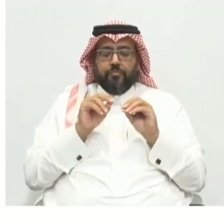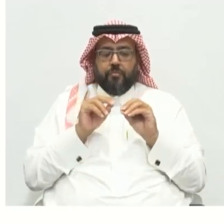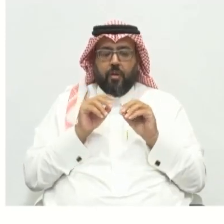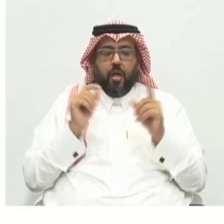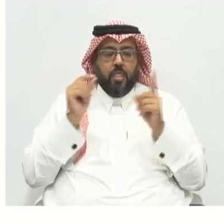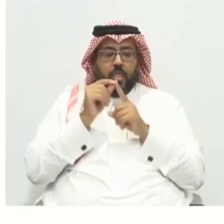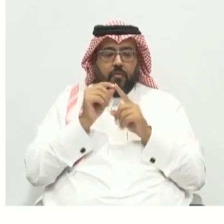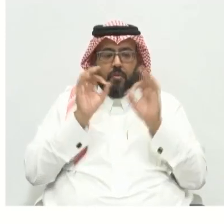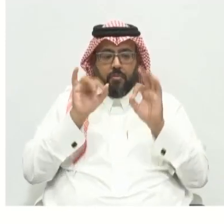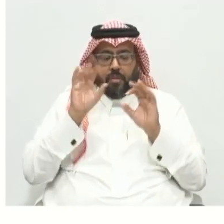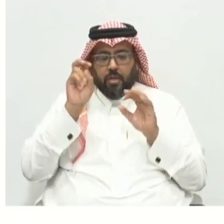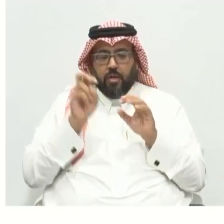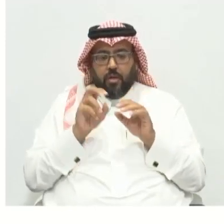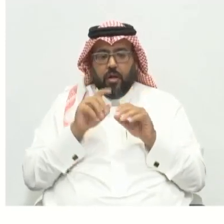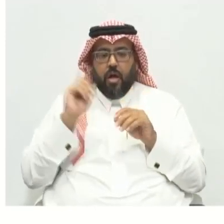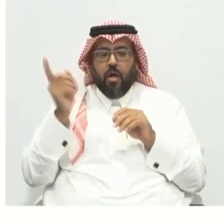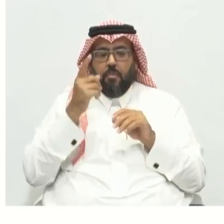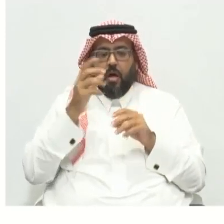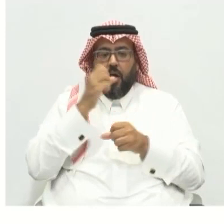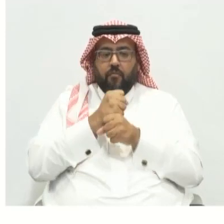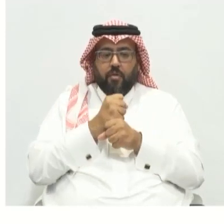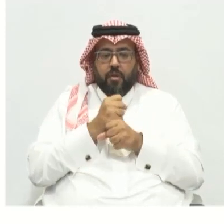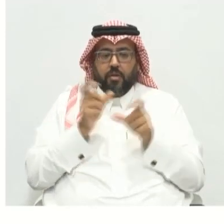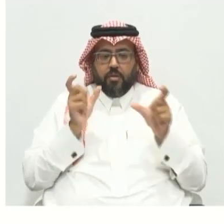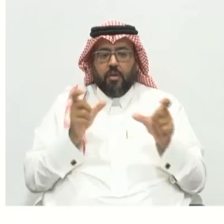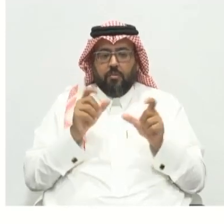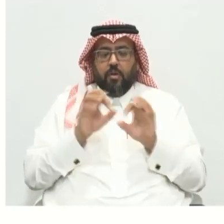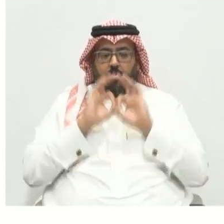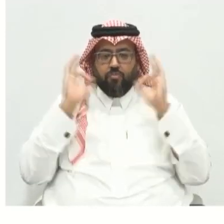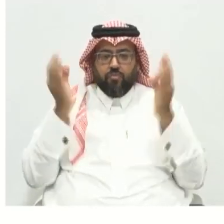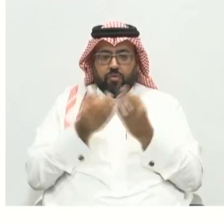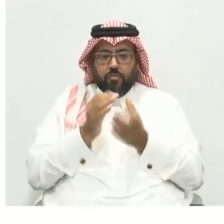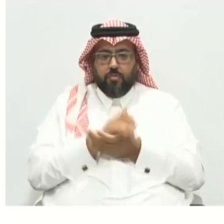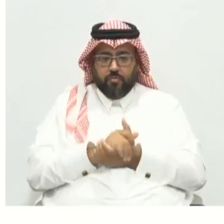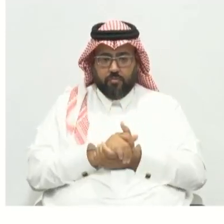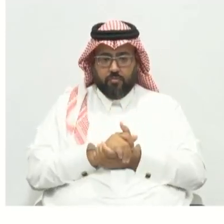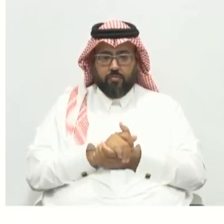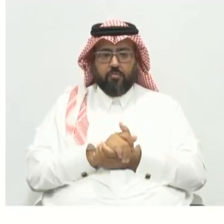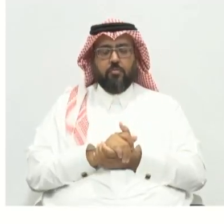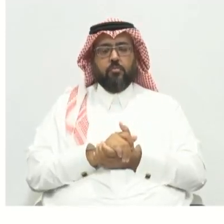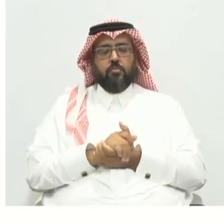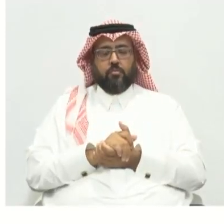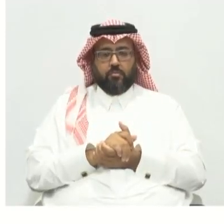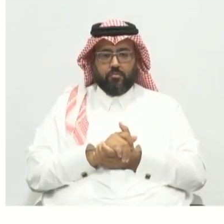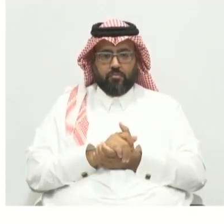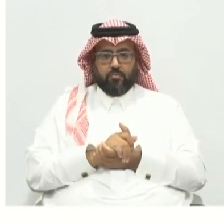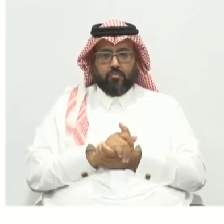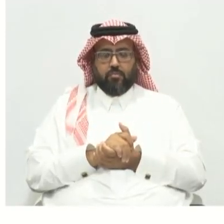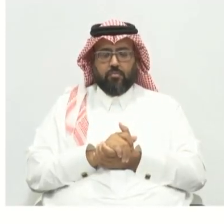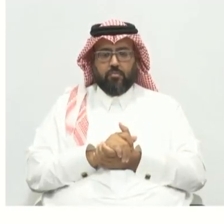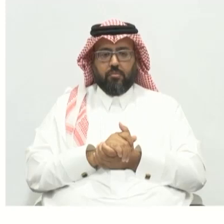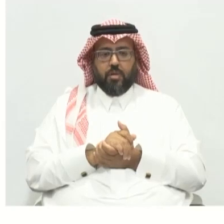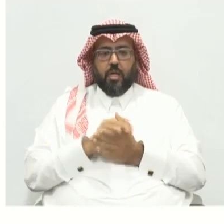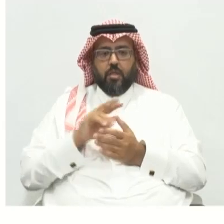تحقيق المحه العامه والحفاظ على كيان وسلامه المجتمع هنا